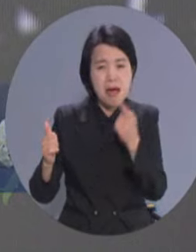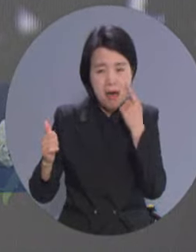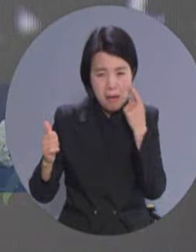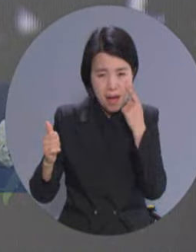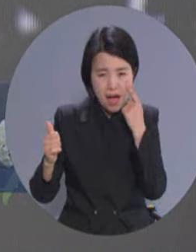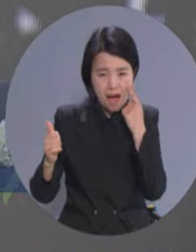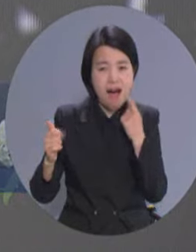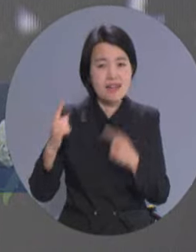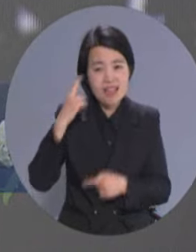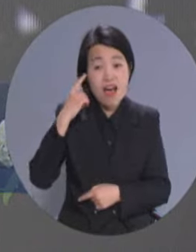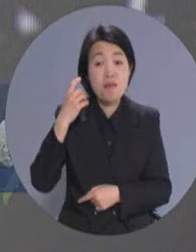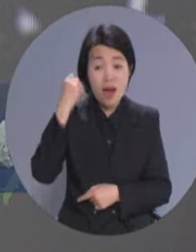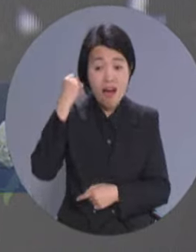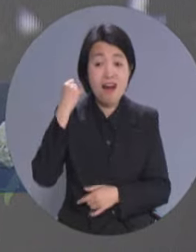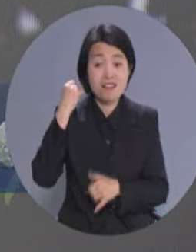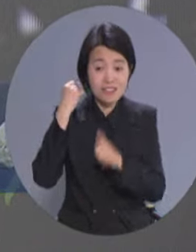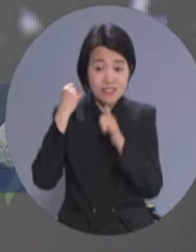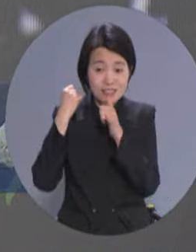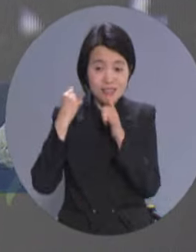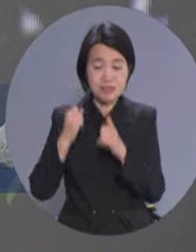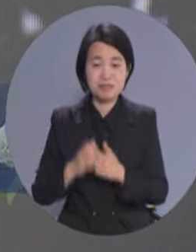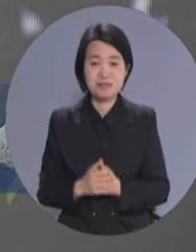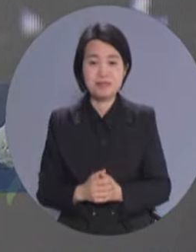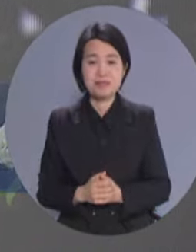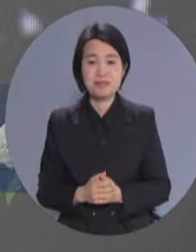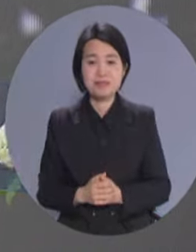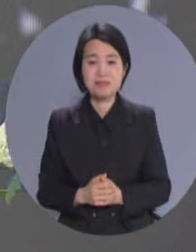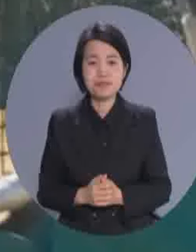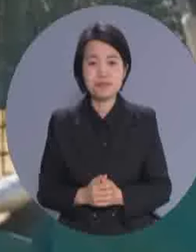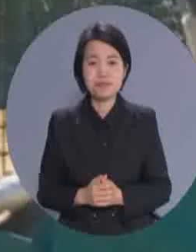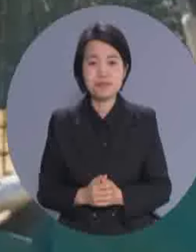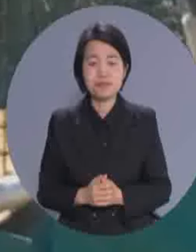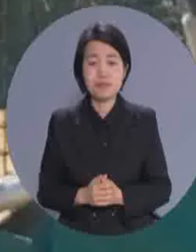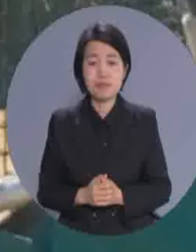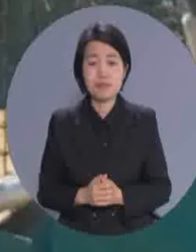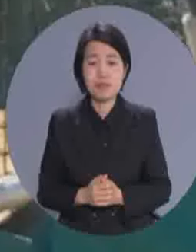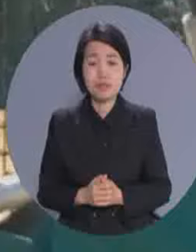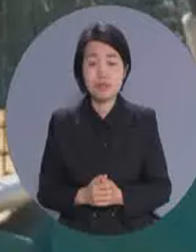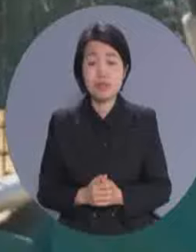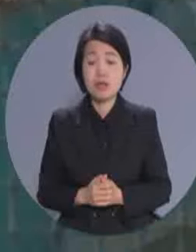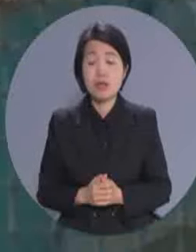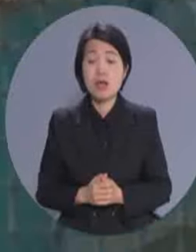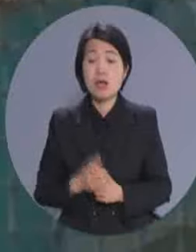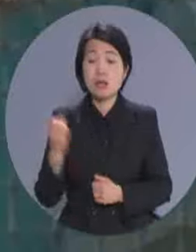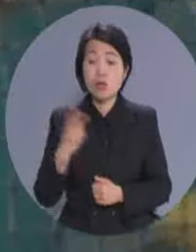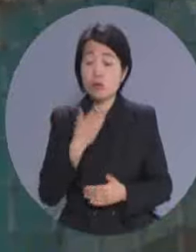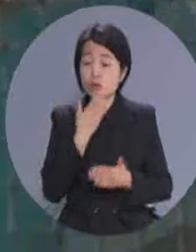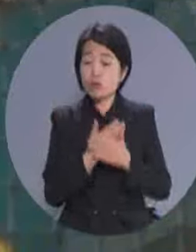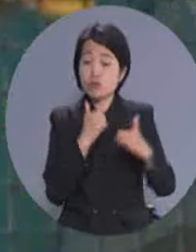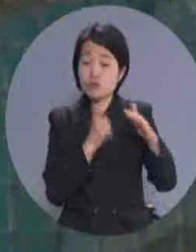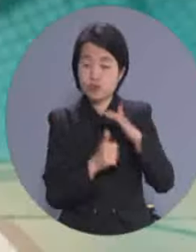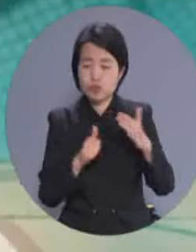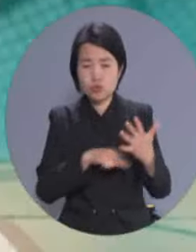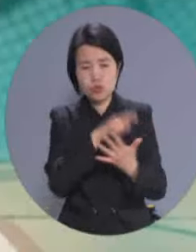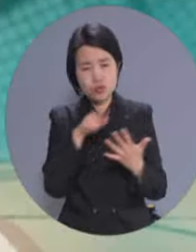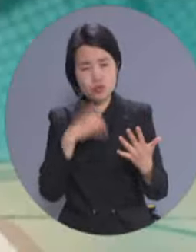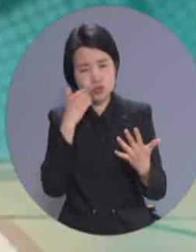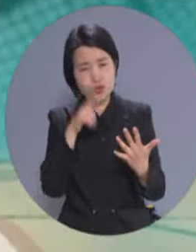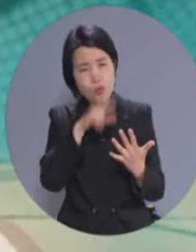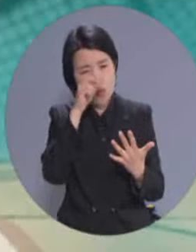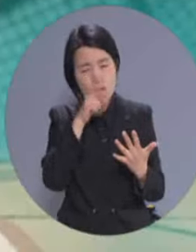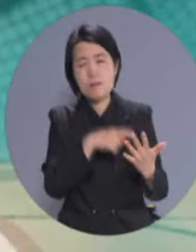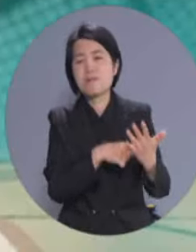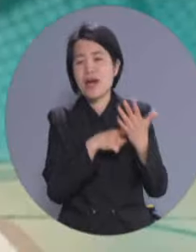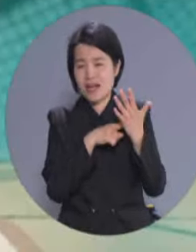이제 기존에 있는 선수들과 한번 겨뤄보고 싶다라는 이 감독은 또 주전 선수들의 경우 어느 정도 윤곽이